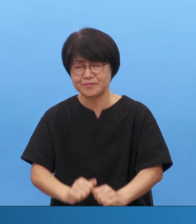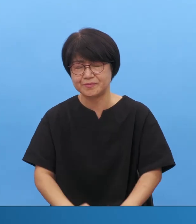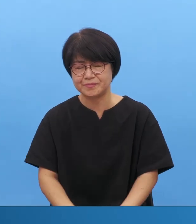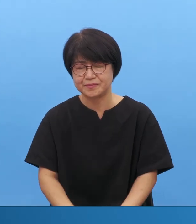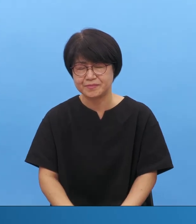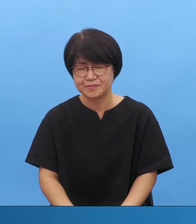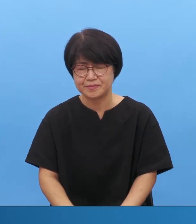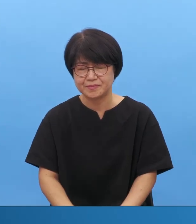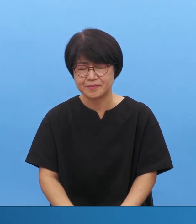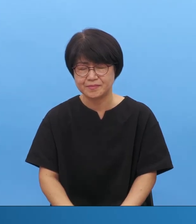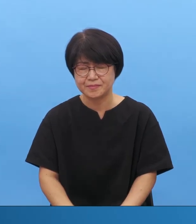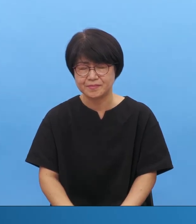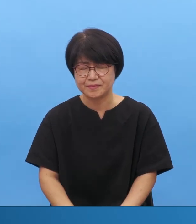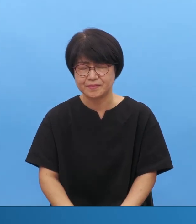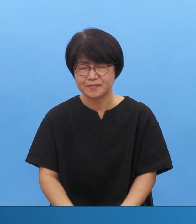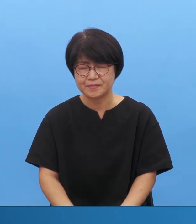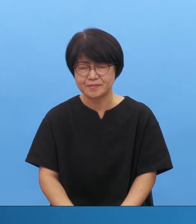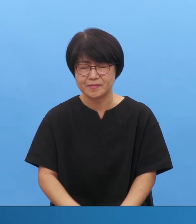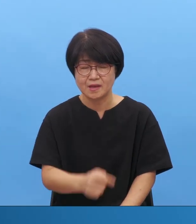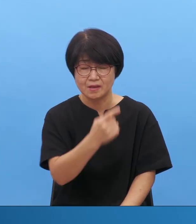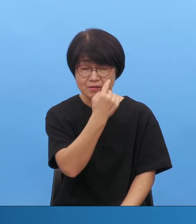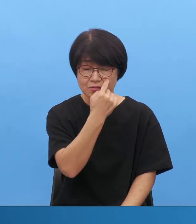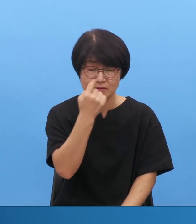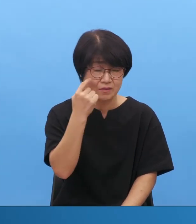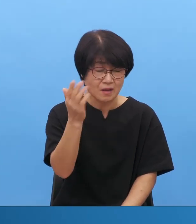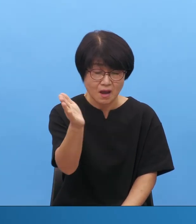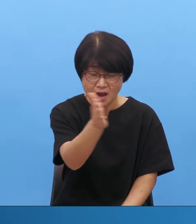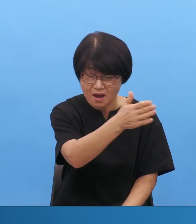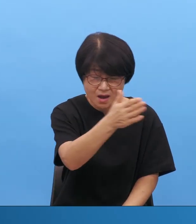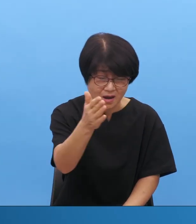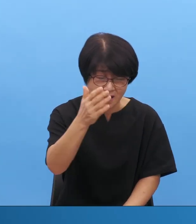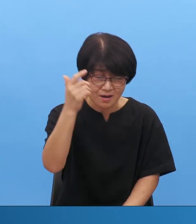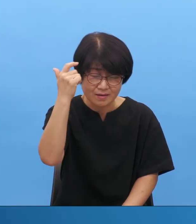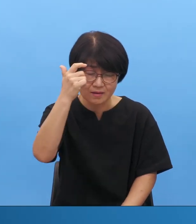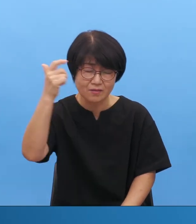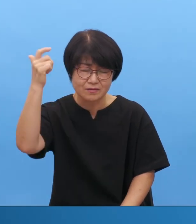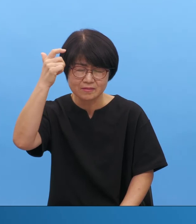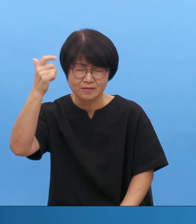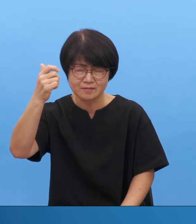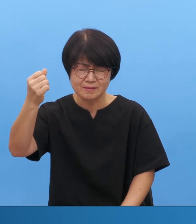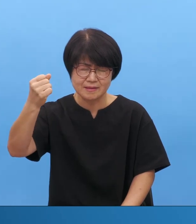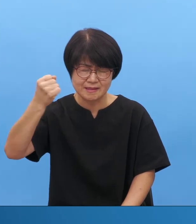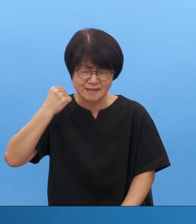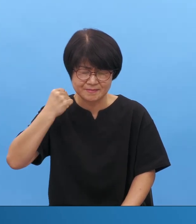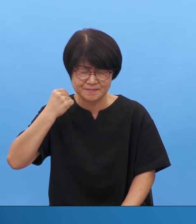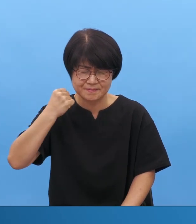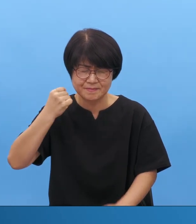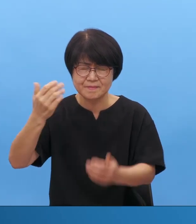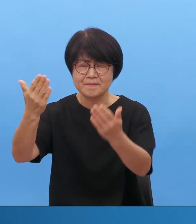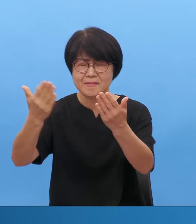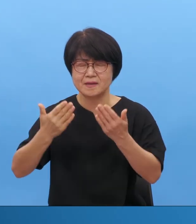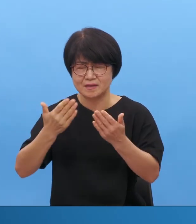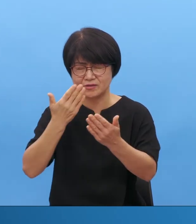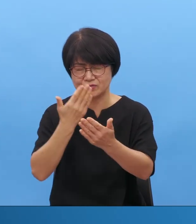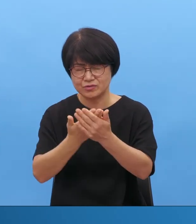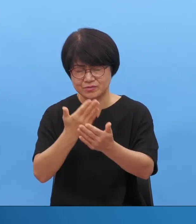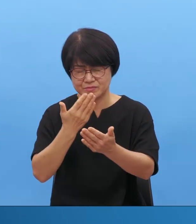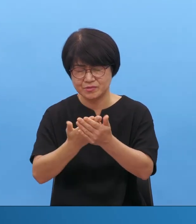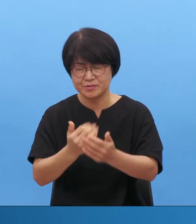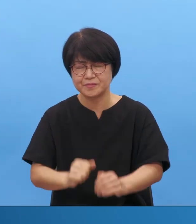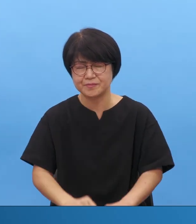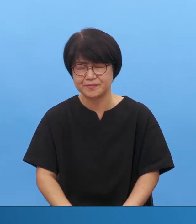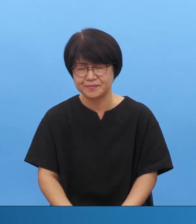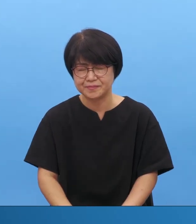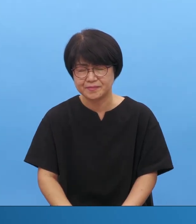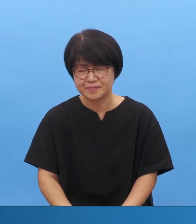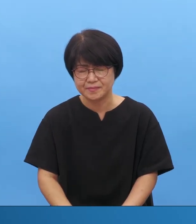give from the heavens above. 눈에 보이지 않는 영적인 큰 힘을 얻는 날이 되게 하옵소서. May today be a day that you gain